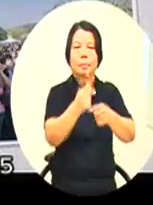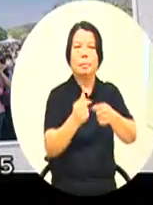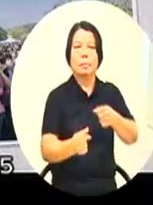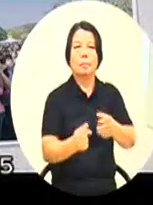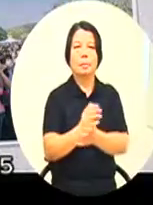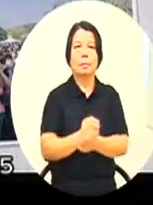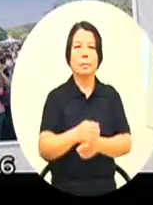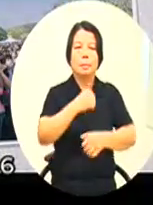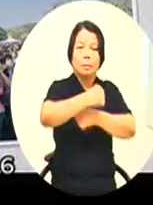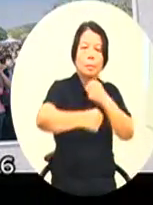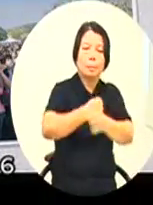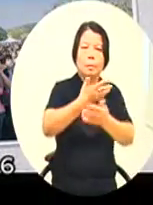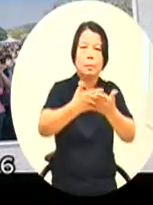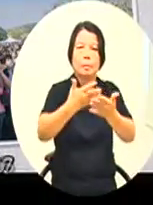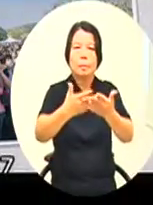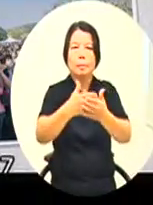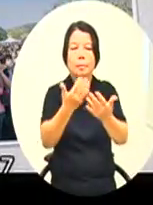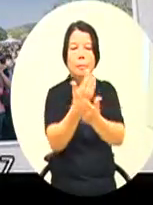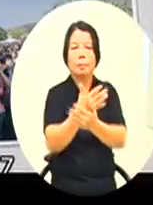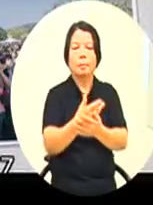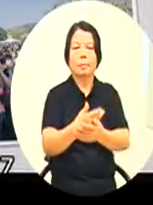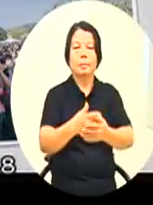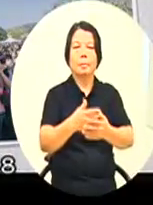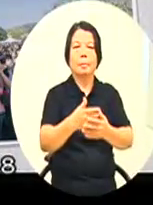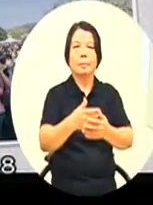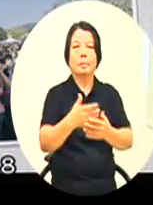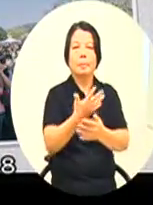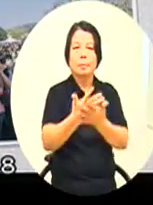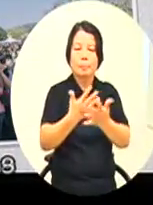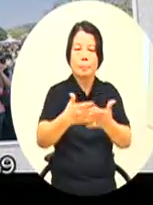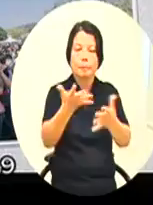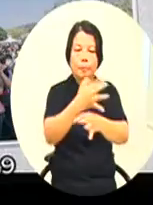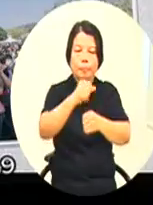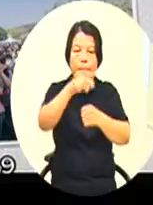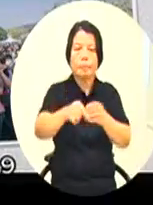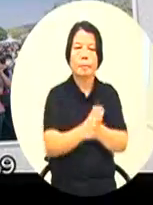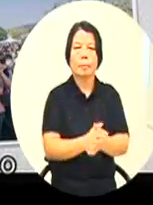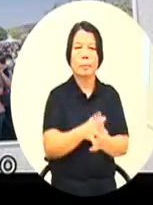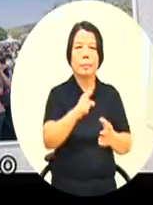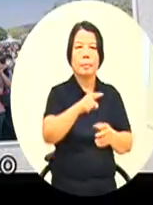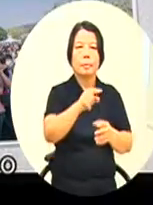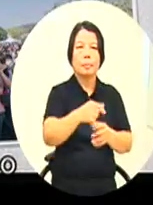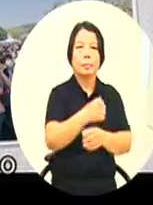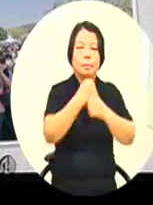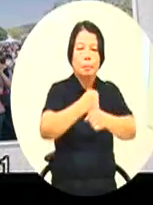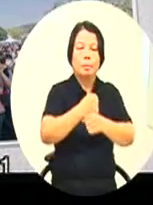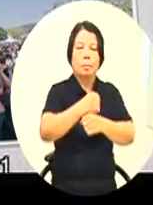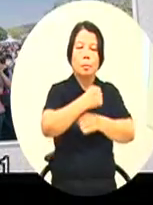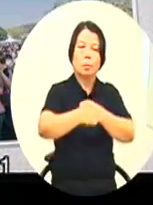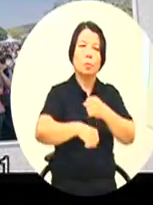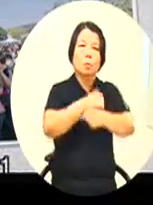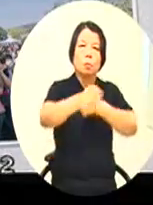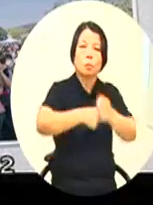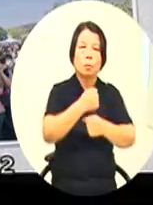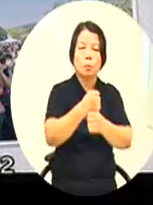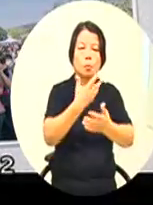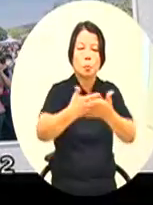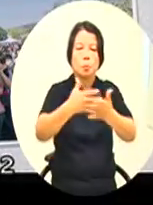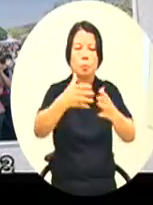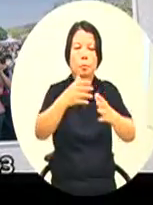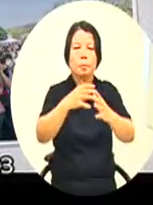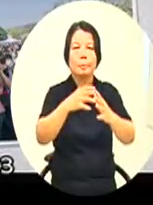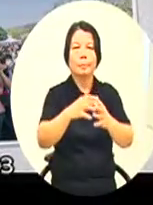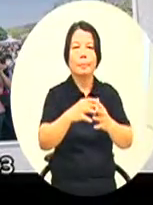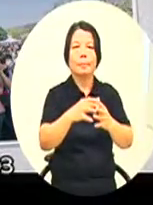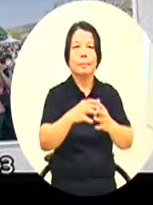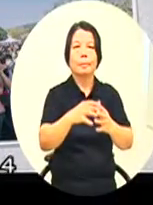季同人志的创作展，这个在博尔已经举办了6年。那今年呢规划的两个单